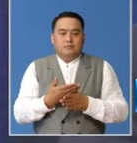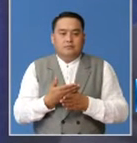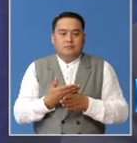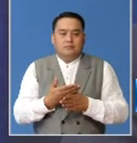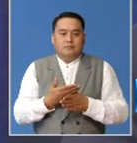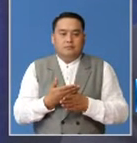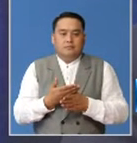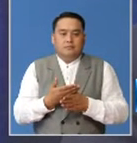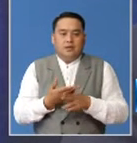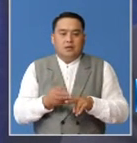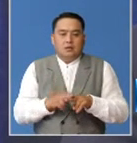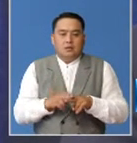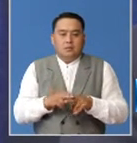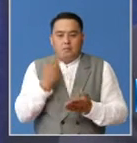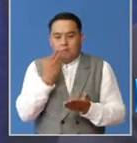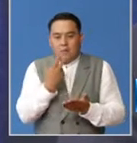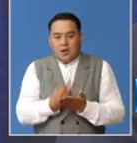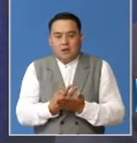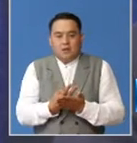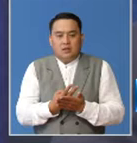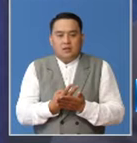И вот это вот и есть